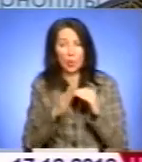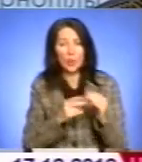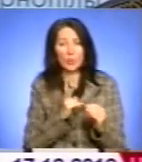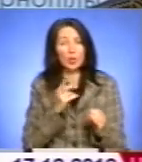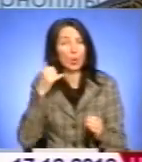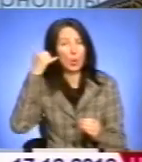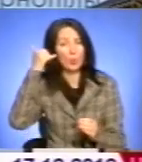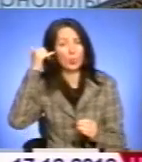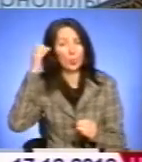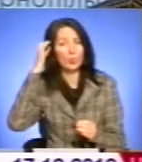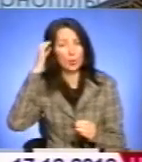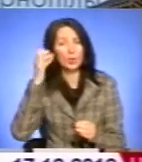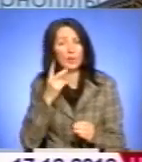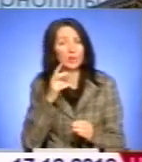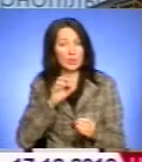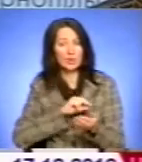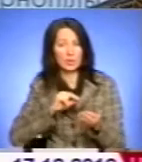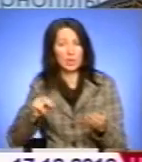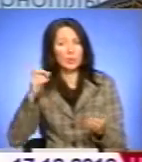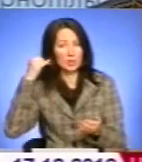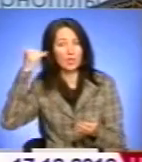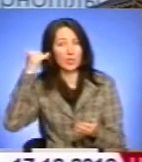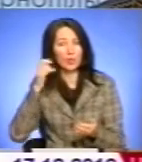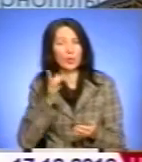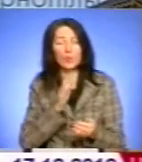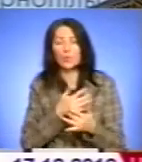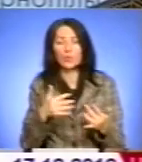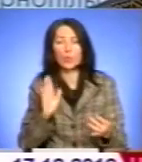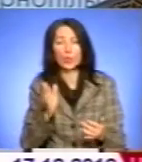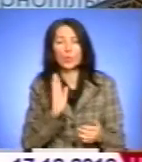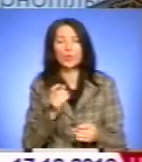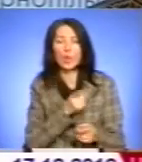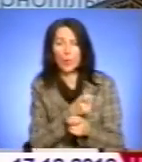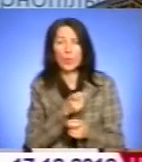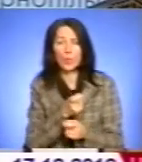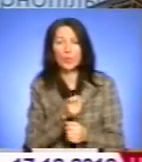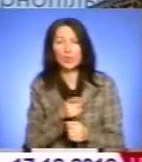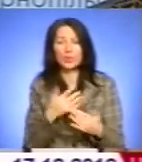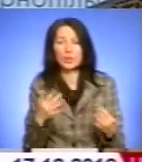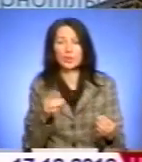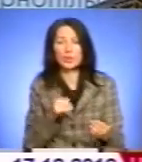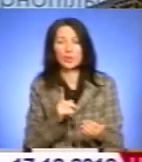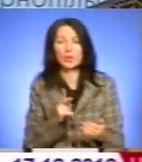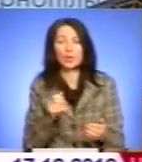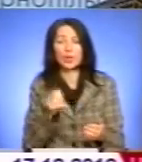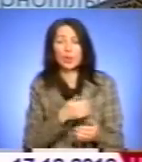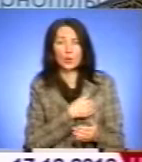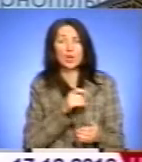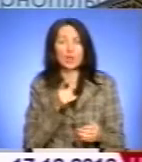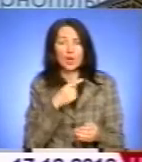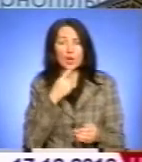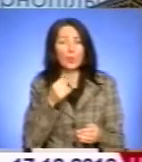все було. Там були погрози, там були що не хочеш, і чуть не до адміністрації президента всі